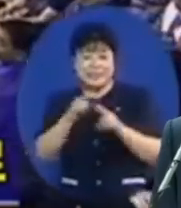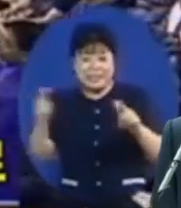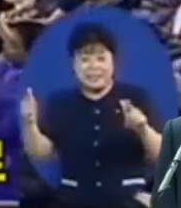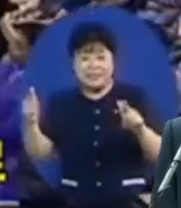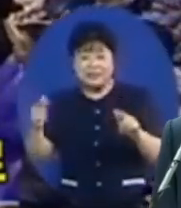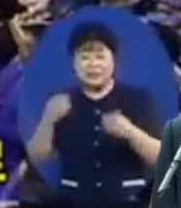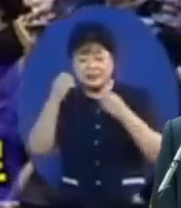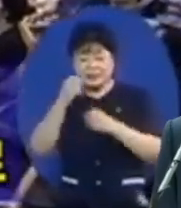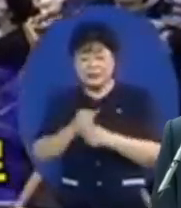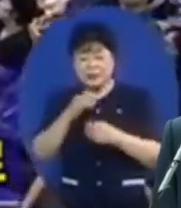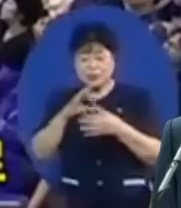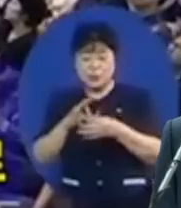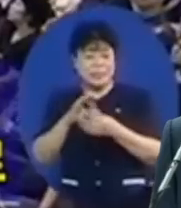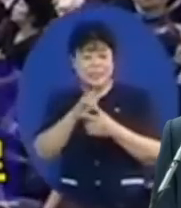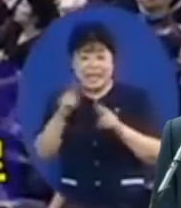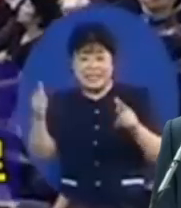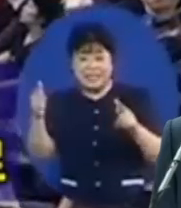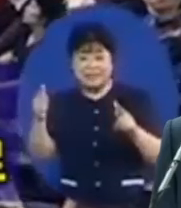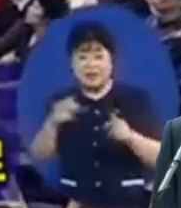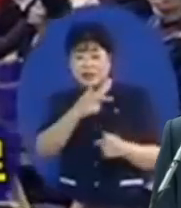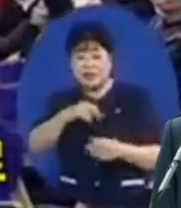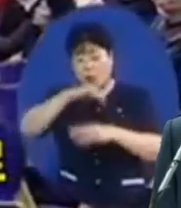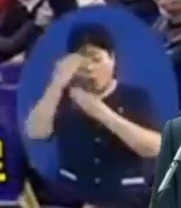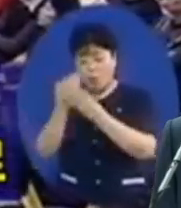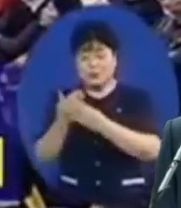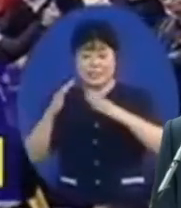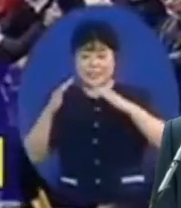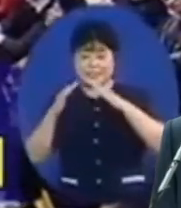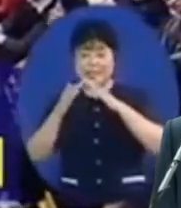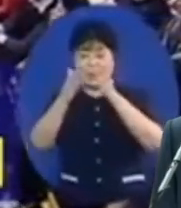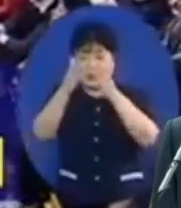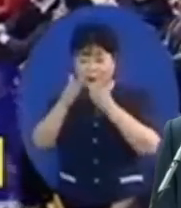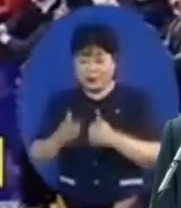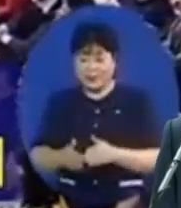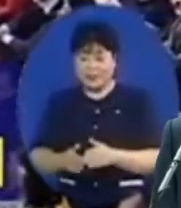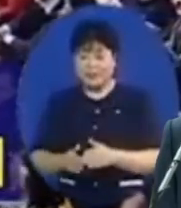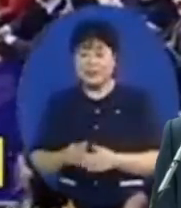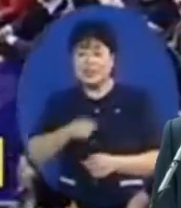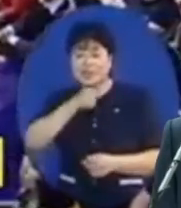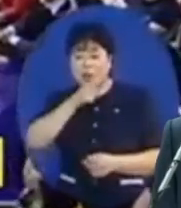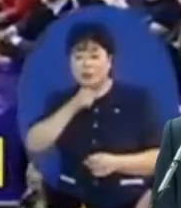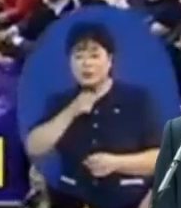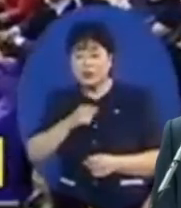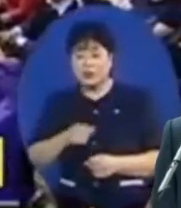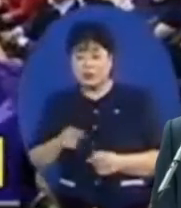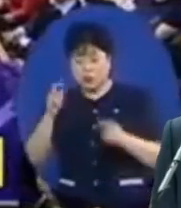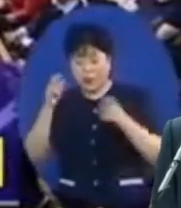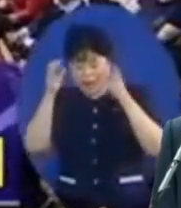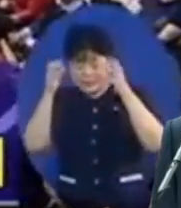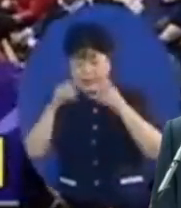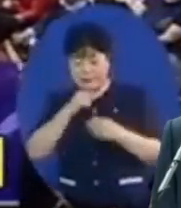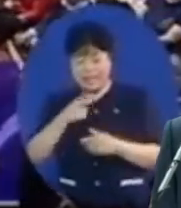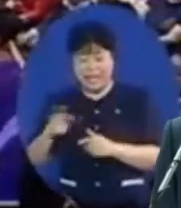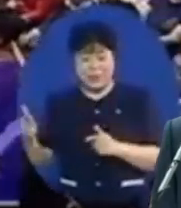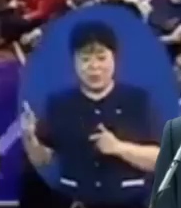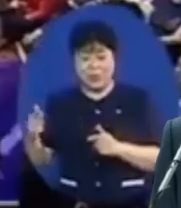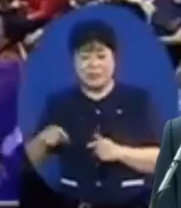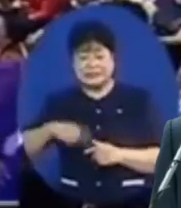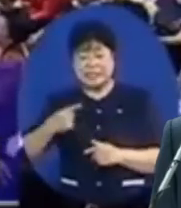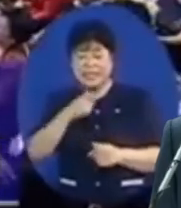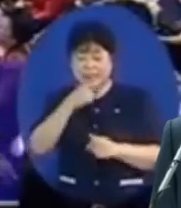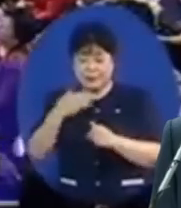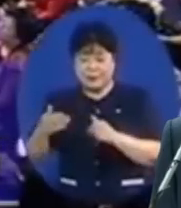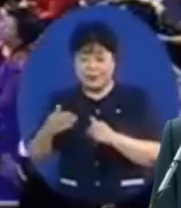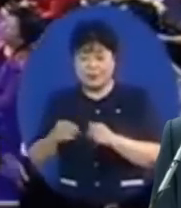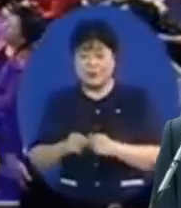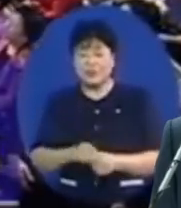이 창조에 속하지 아니한 데 크고 온전한 장막으로 말미암아 염소와 송아지의 피로 하지 아니하고 오직 자기의 피로